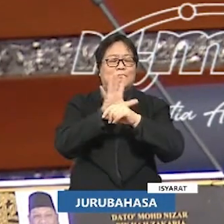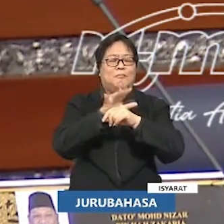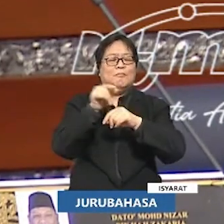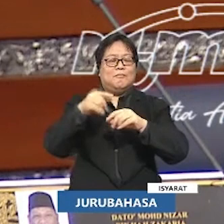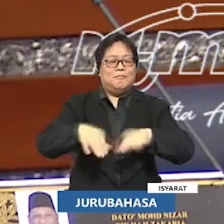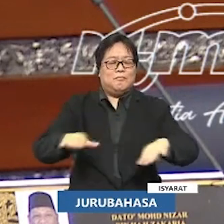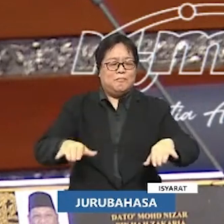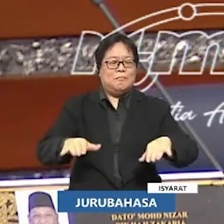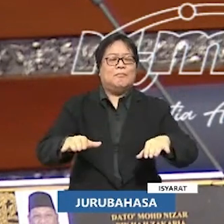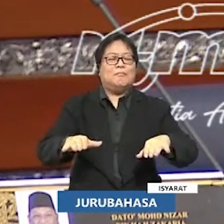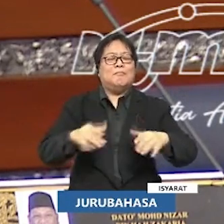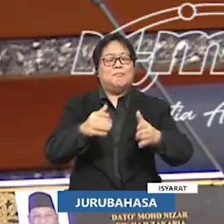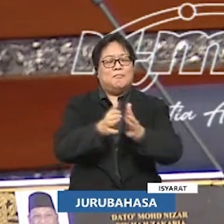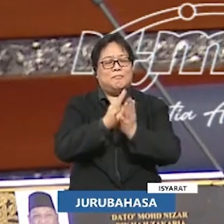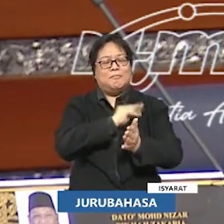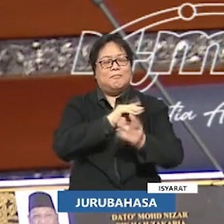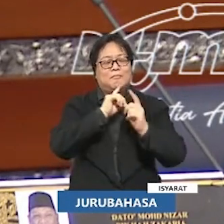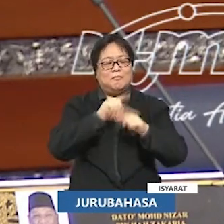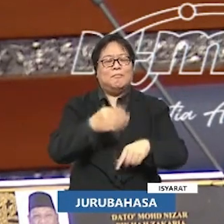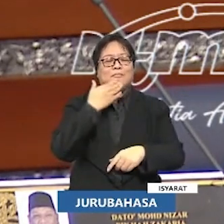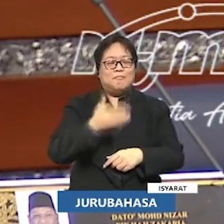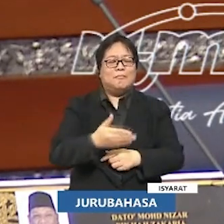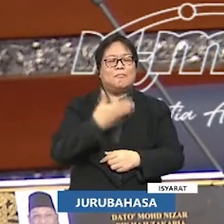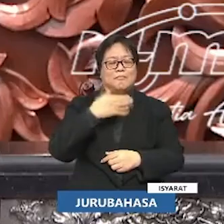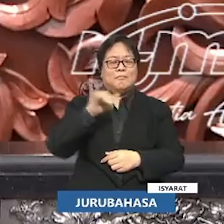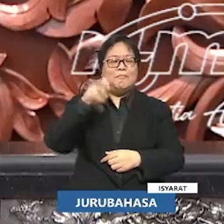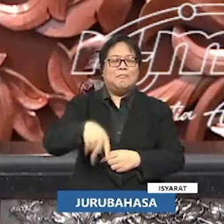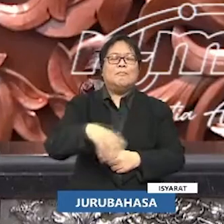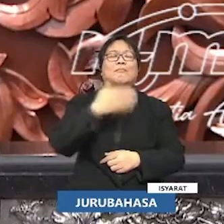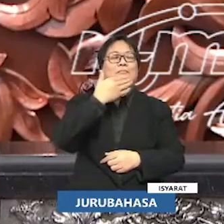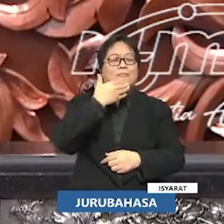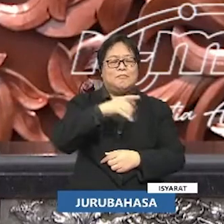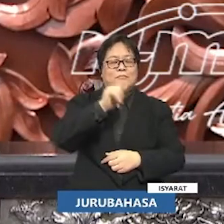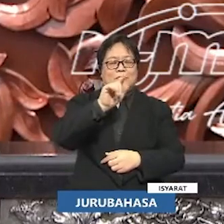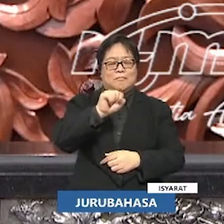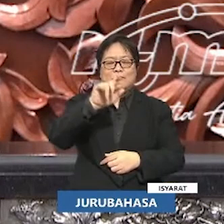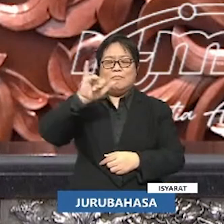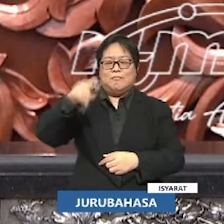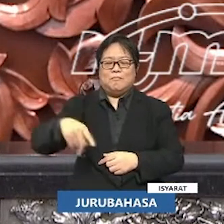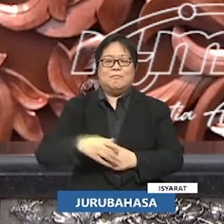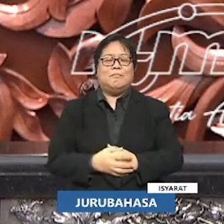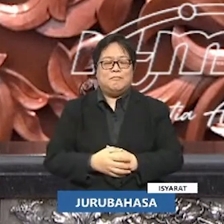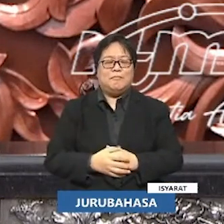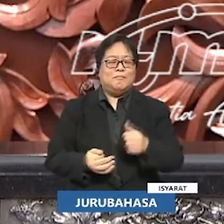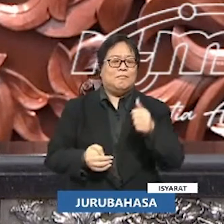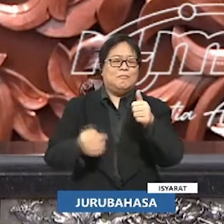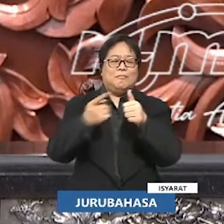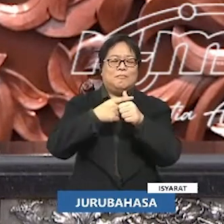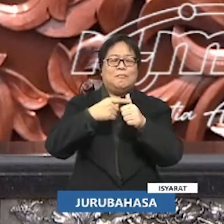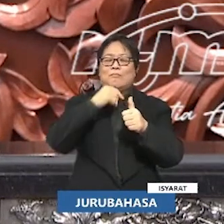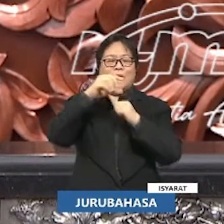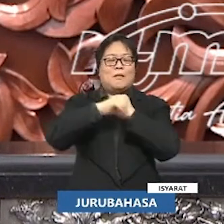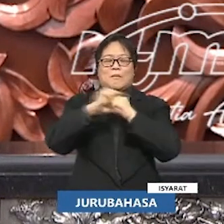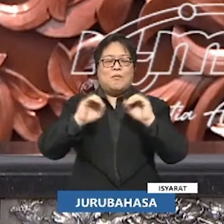kita buat pada kanak-kanak? Mohon Menteri untuk menjawab. Terima kasih. Terima kasih Tan Sri. Terima kasih Tan Sri, yang betul. Yang pertamanya, bukan